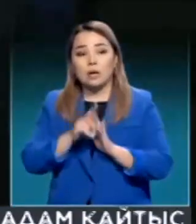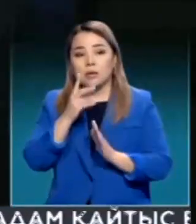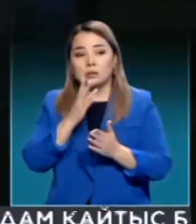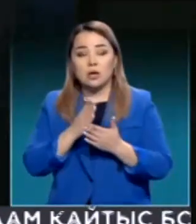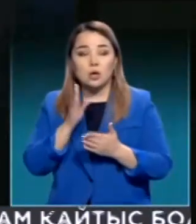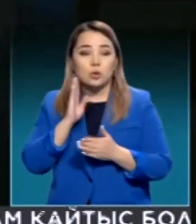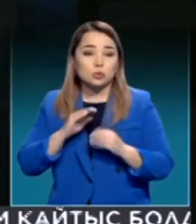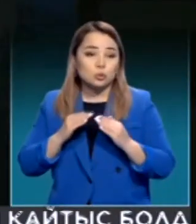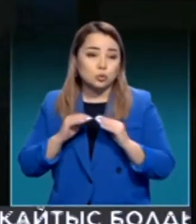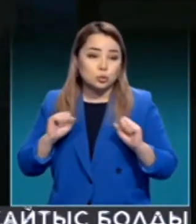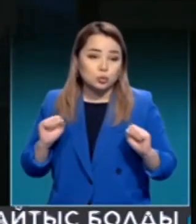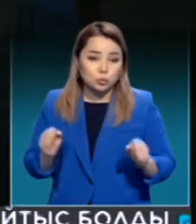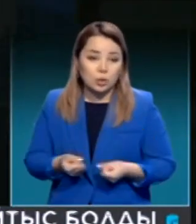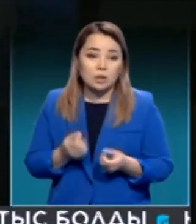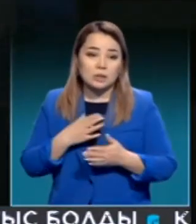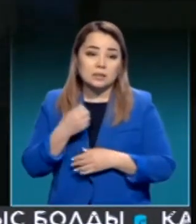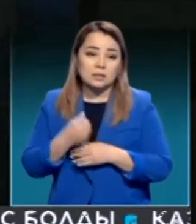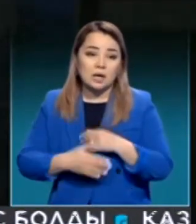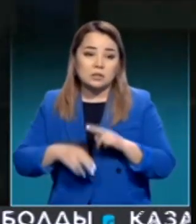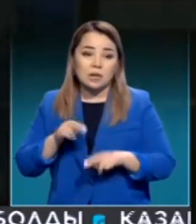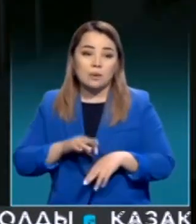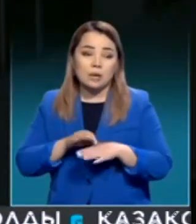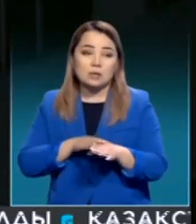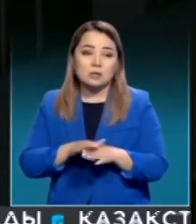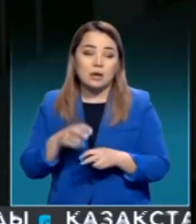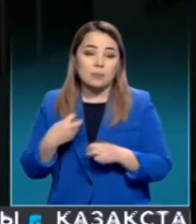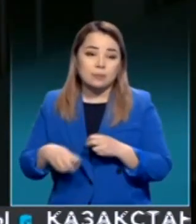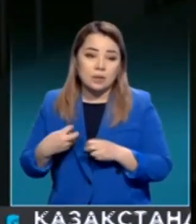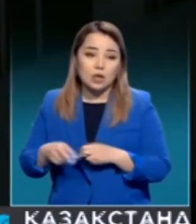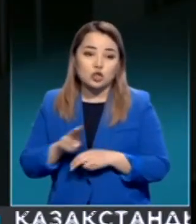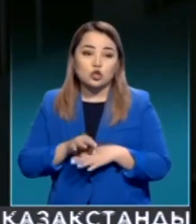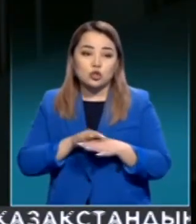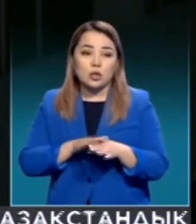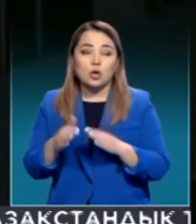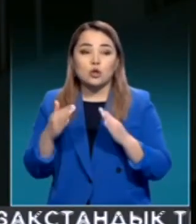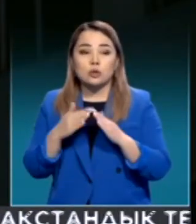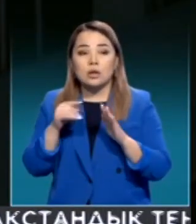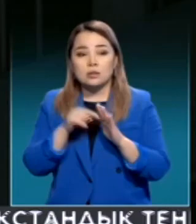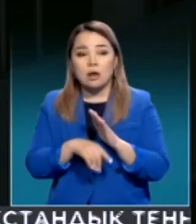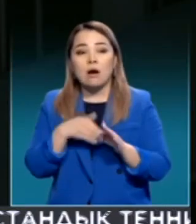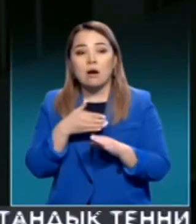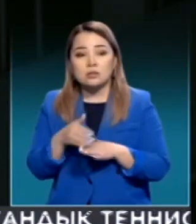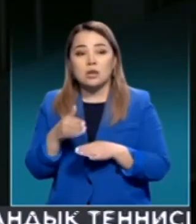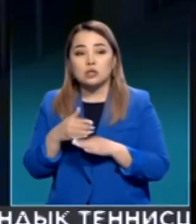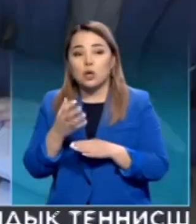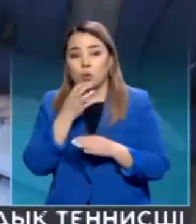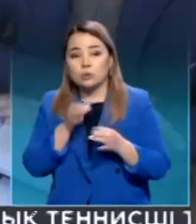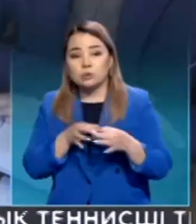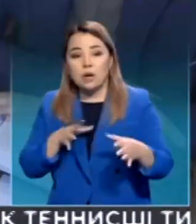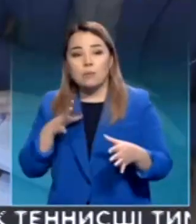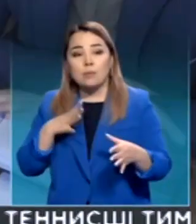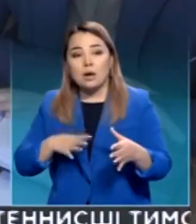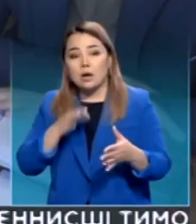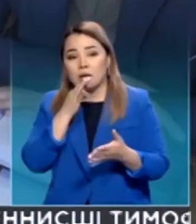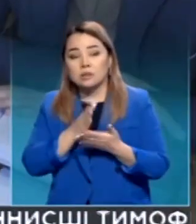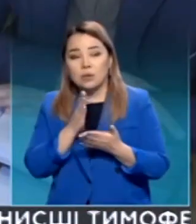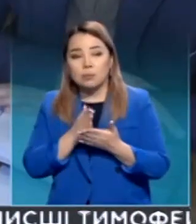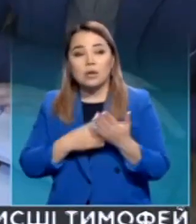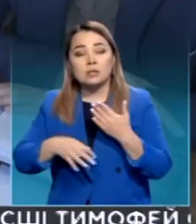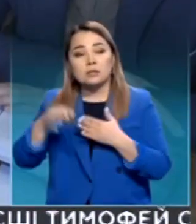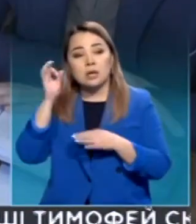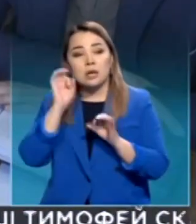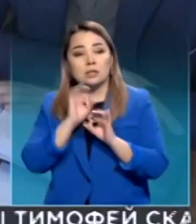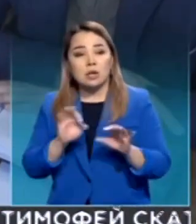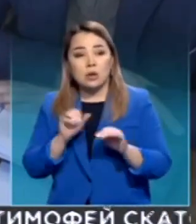Үйлері суық, станция жабдықтар мен жылу желілеріндегі ақауды жөндеу үшін үйлерді әлсін-әлсін жылудан ажыратуға мәжбүр. Естеріңізге